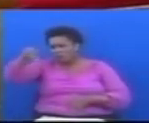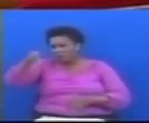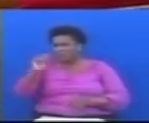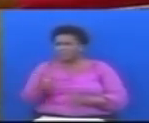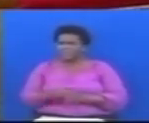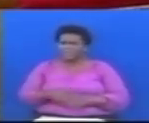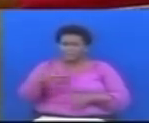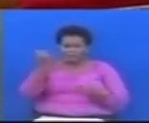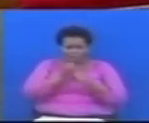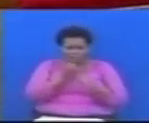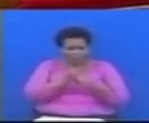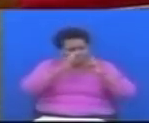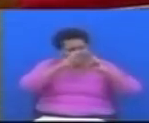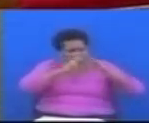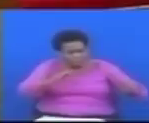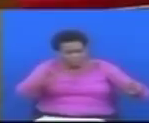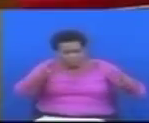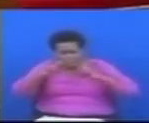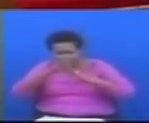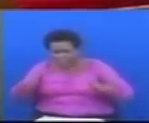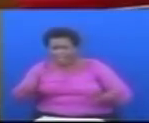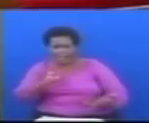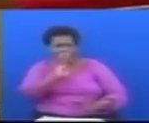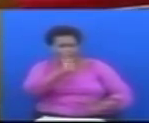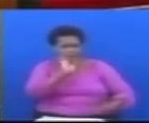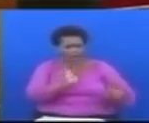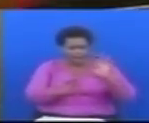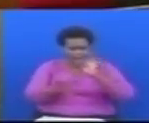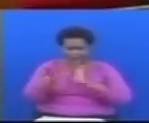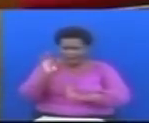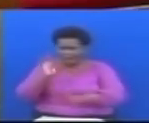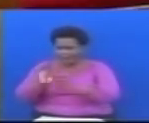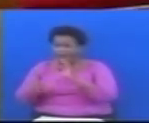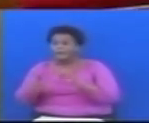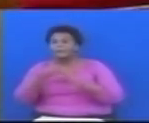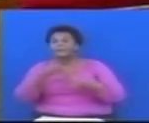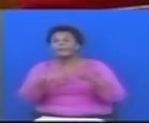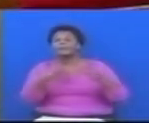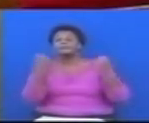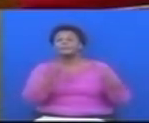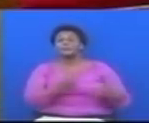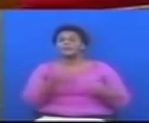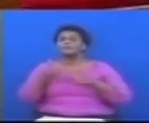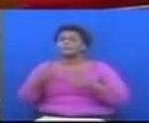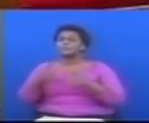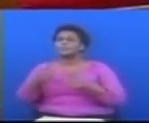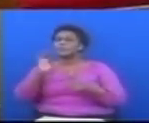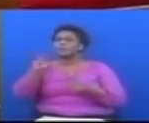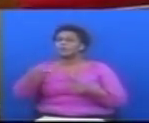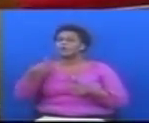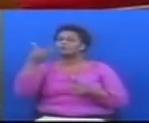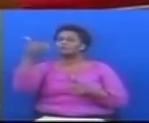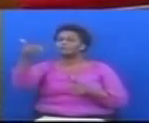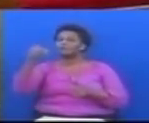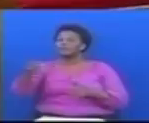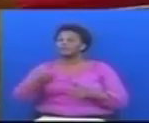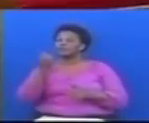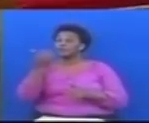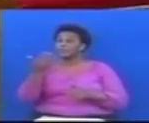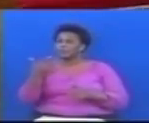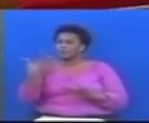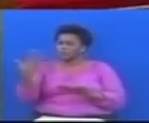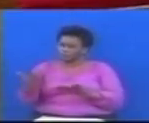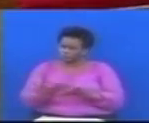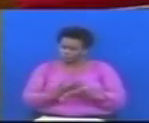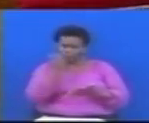kufanya feasibility study ya mradi mzima. Matarajio yetu mwezi wa tano mwakani kuwapata wakandarasi wa sekta